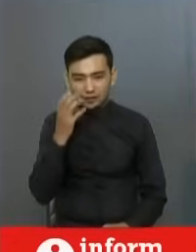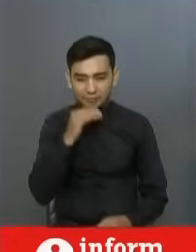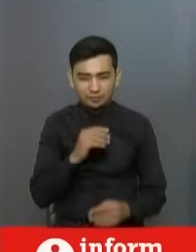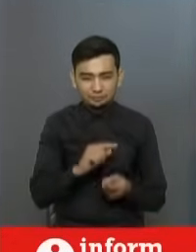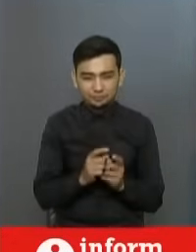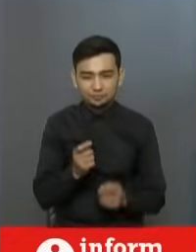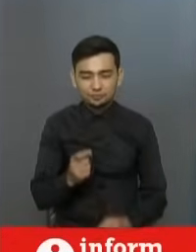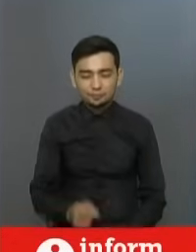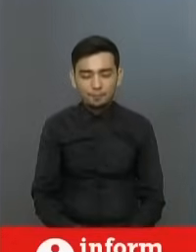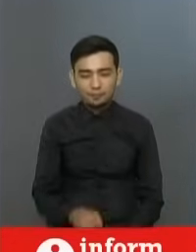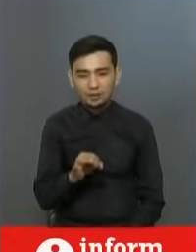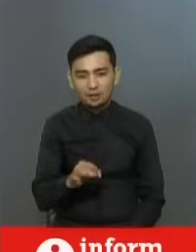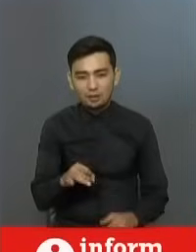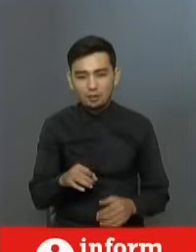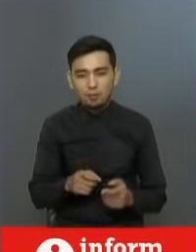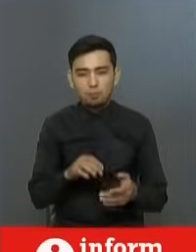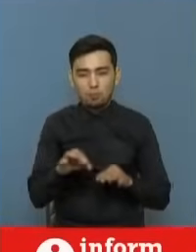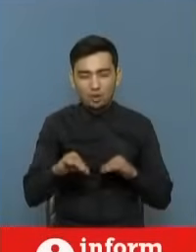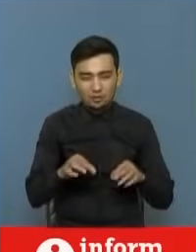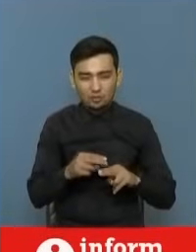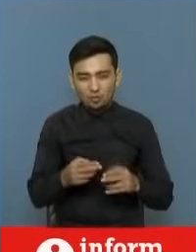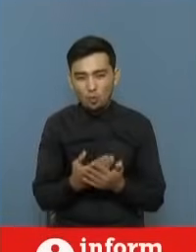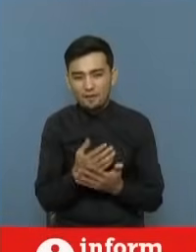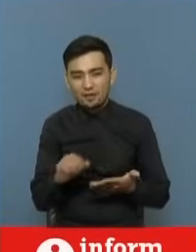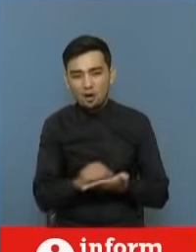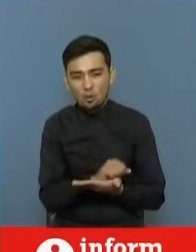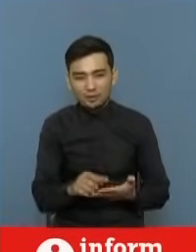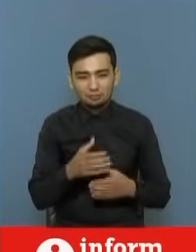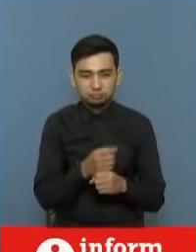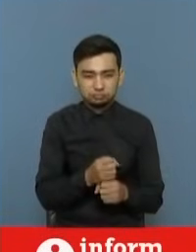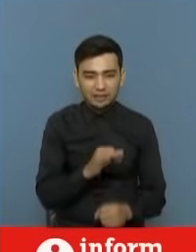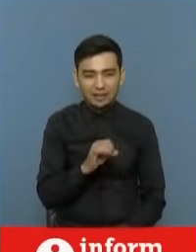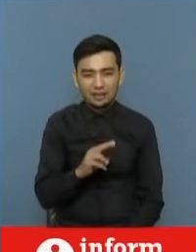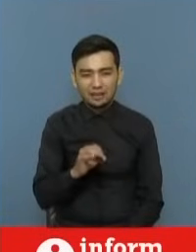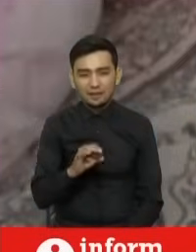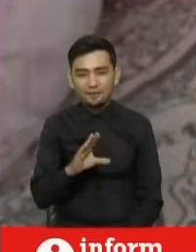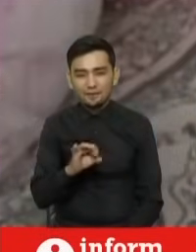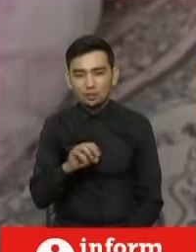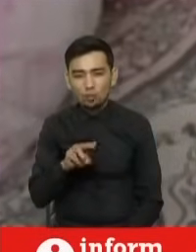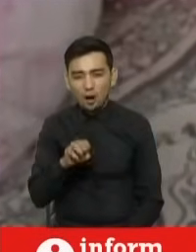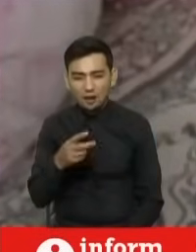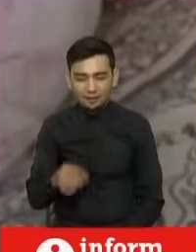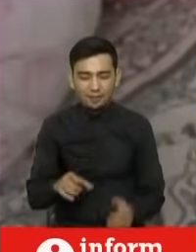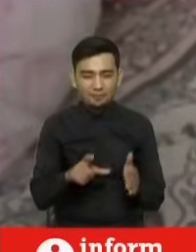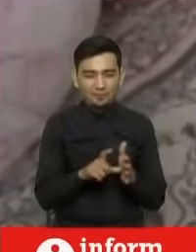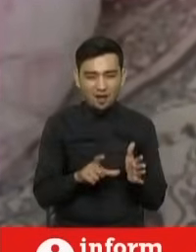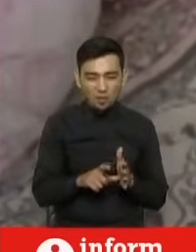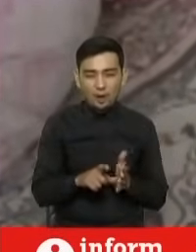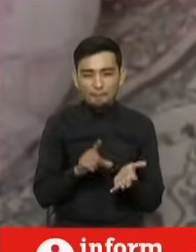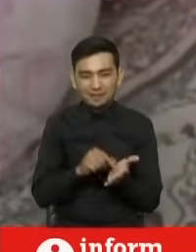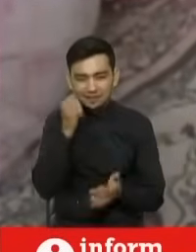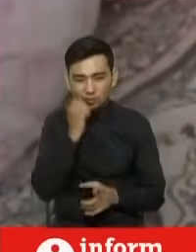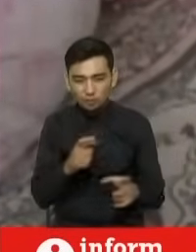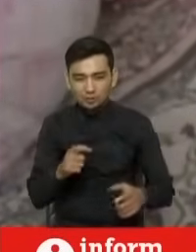позицию. Кроме того, проект нового документа подразумевает сокращение ставки индивидуального подоходного налога для пенсионеров. То есть теперь